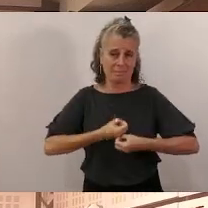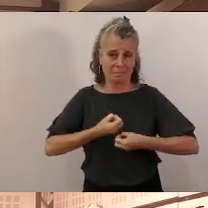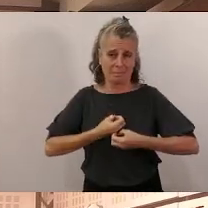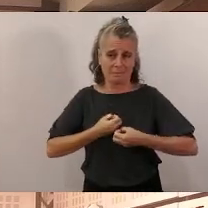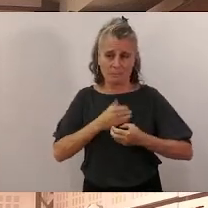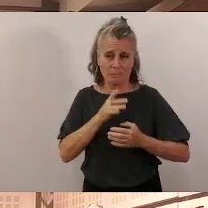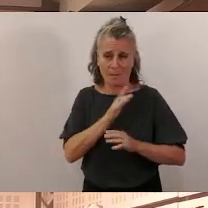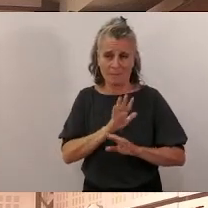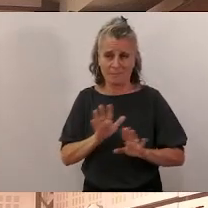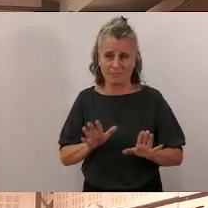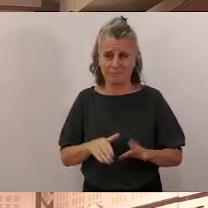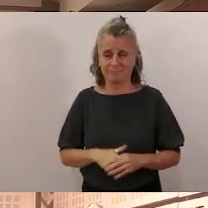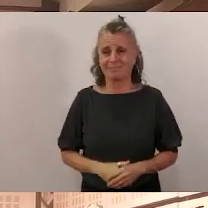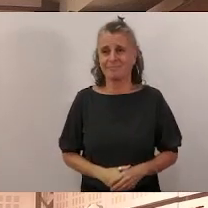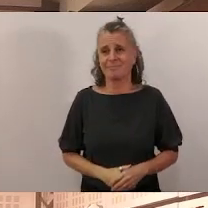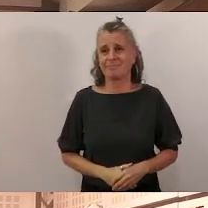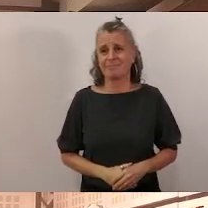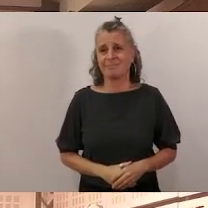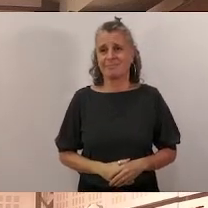point.